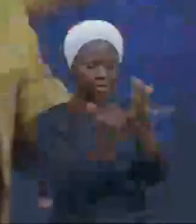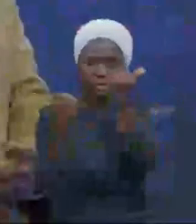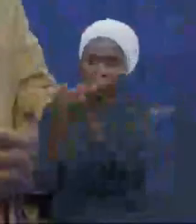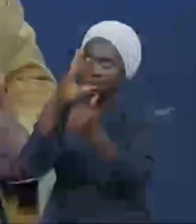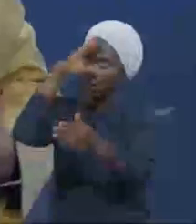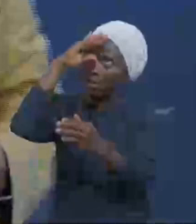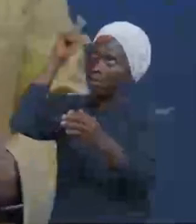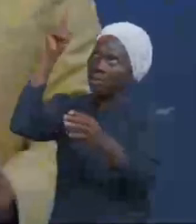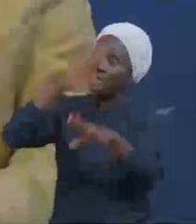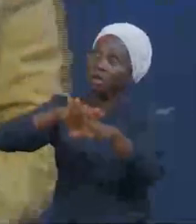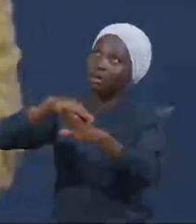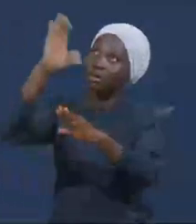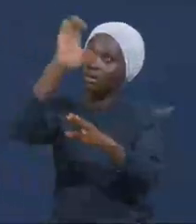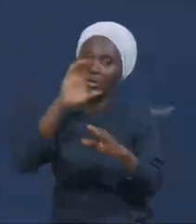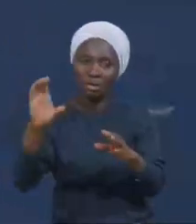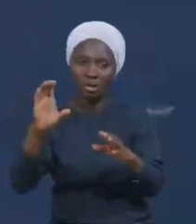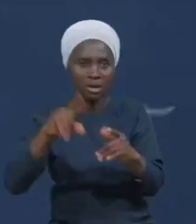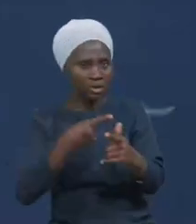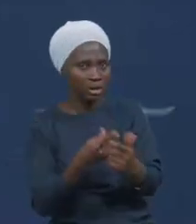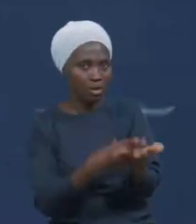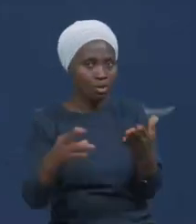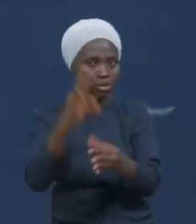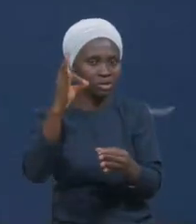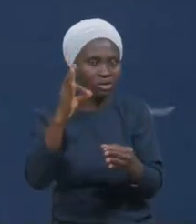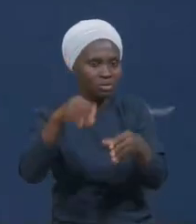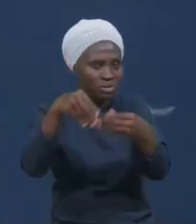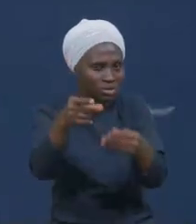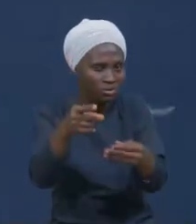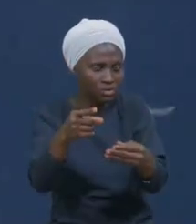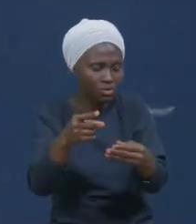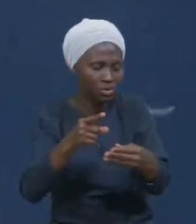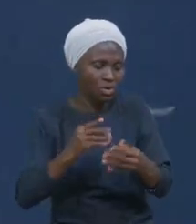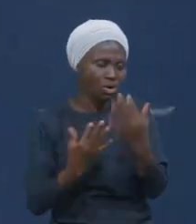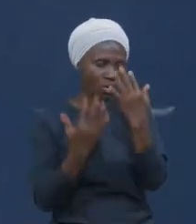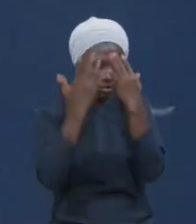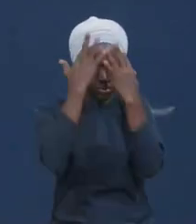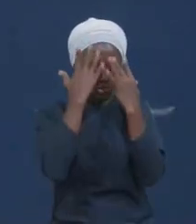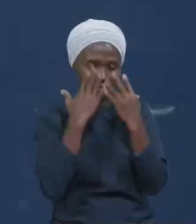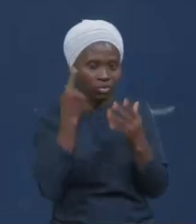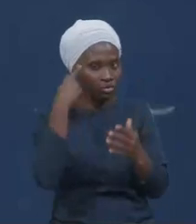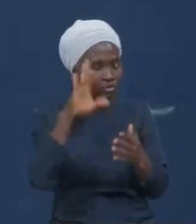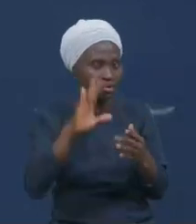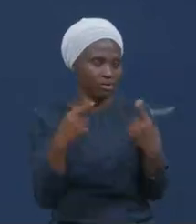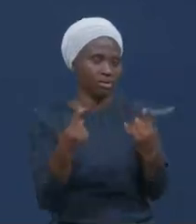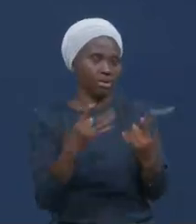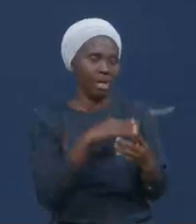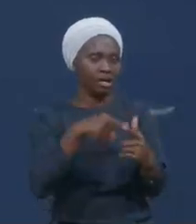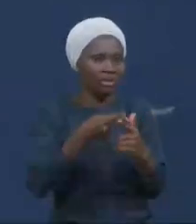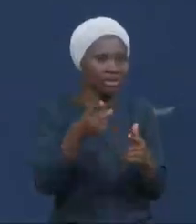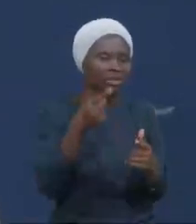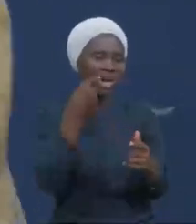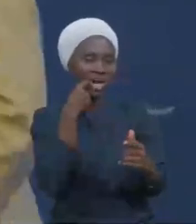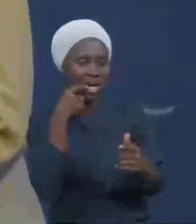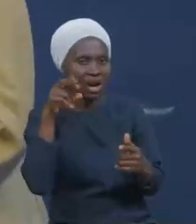Et le Saint-Esprit te donne la tristesse pour tes péchés, le regret pour tes péchés, la repentance pour, de